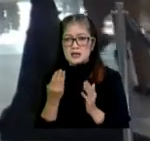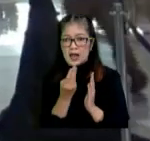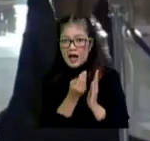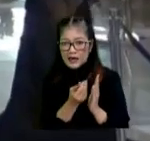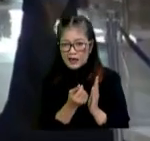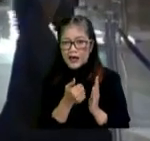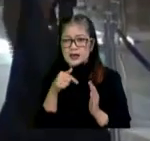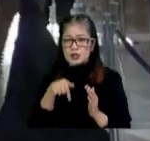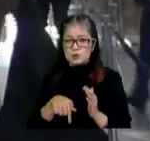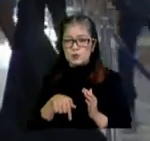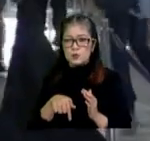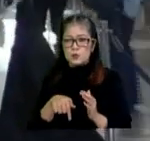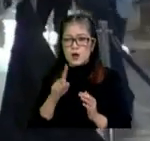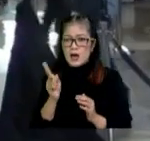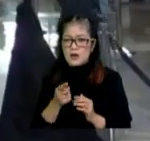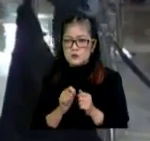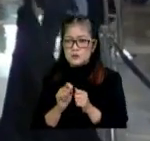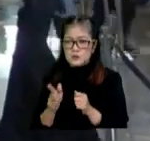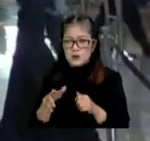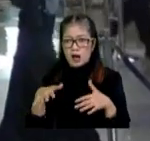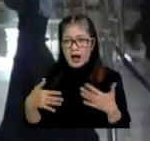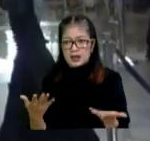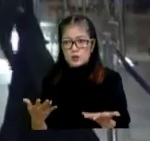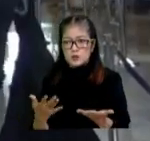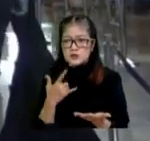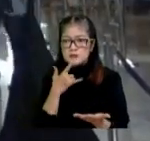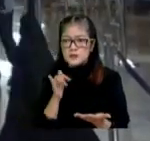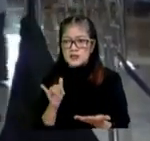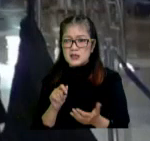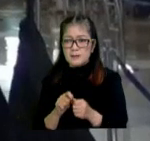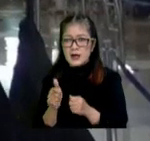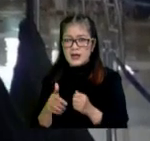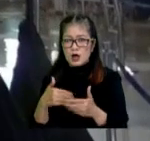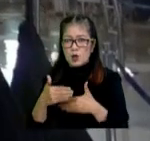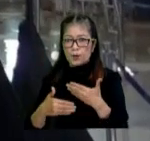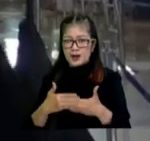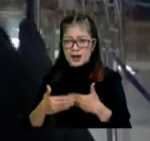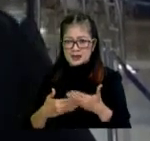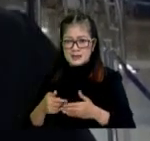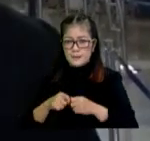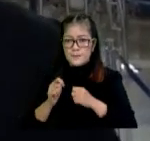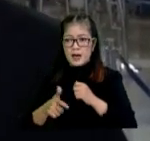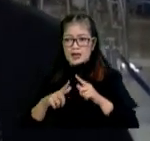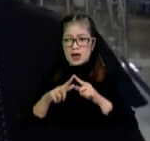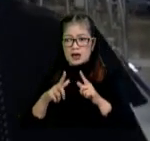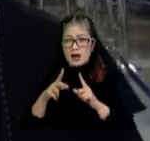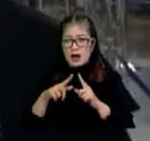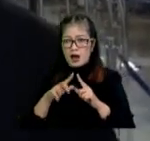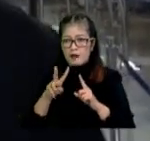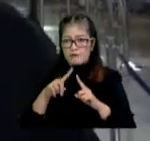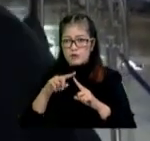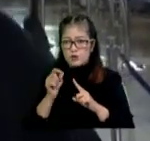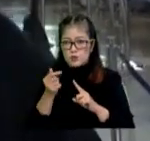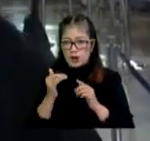harus kita bayar ataupun pengeluaran yang harus kita keluarkan untuk harga aftur, mengingat harga aftur sekarang ini cenderung meningkat terus, dan kami